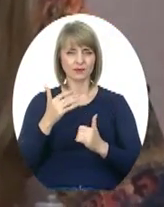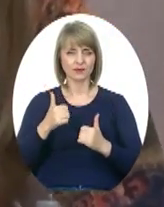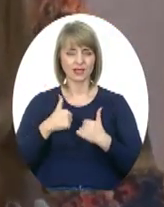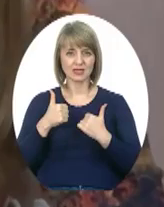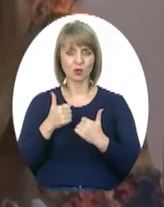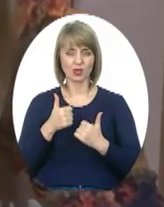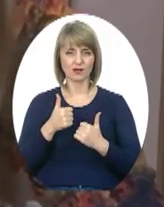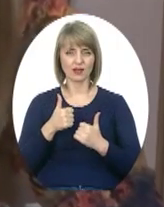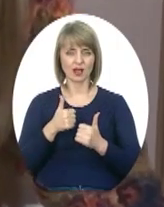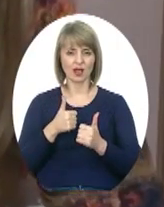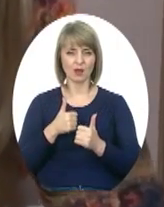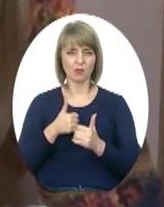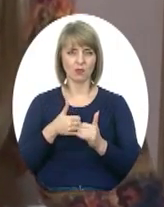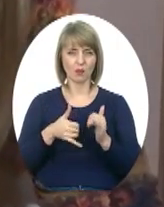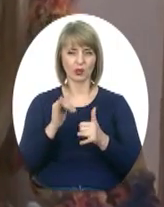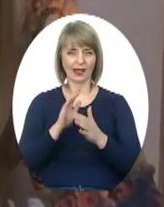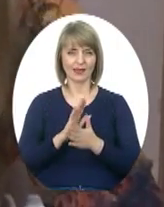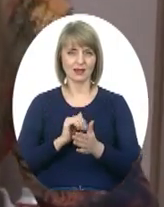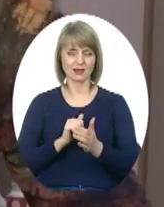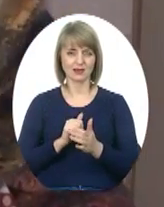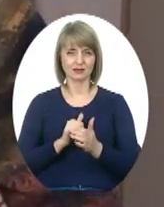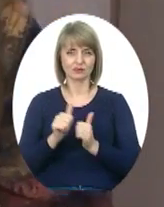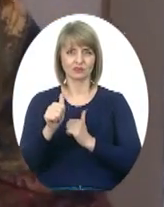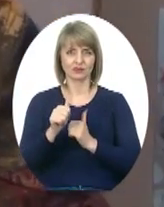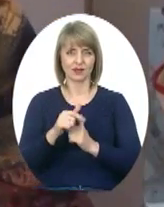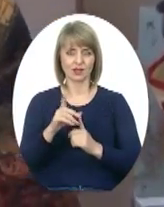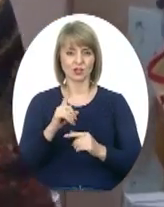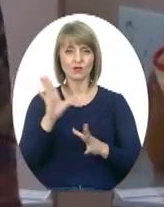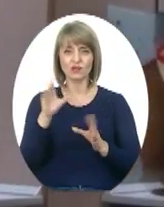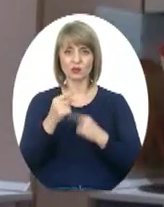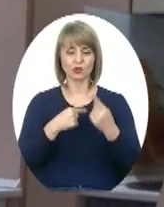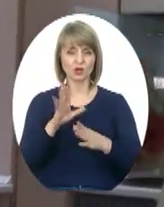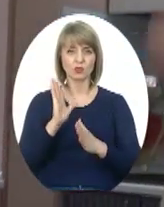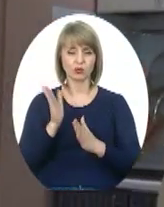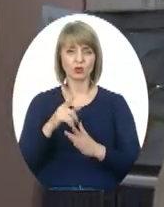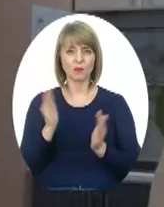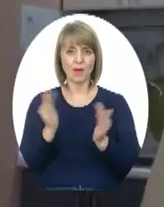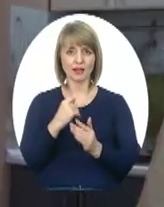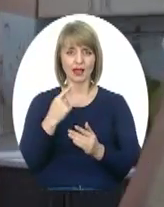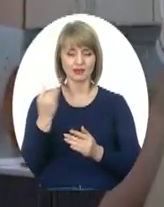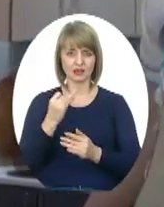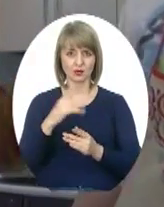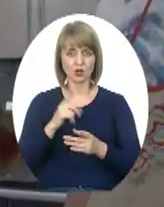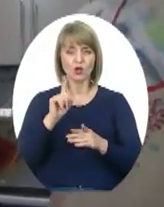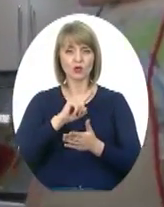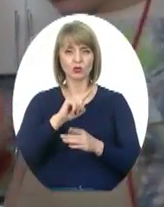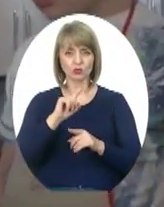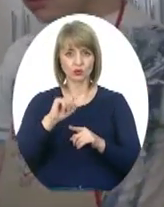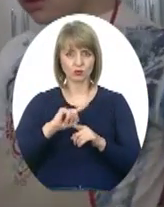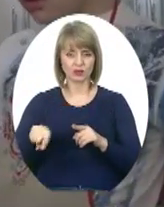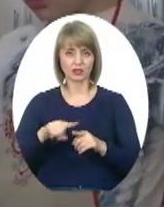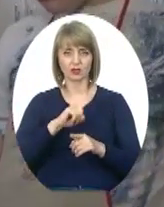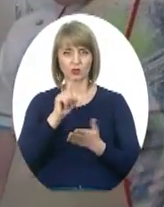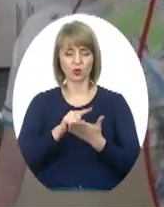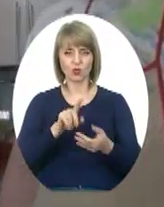бы стимулировать и подгонять, иначе весь процесс как бы он будет для него менее интересным. То есть он должен быстро переключаться с